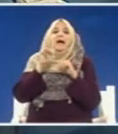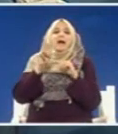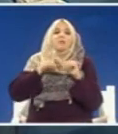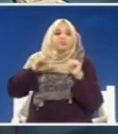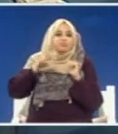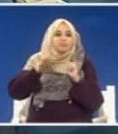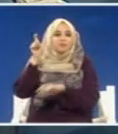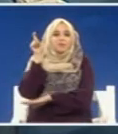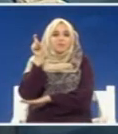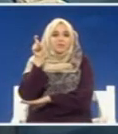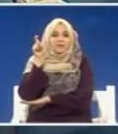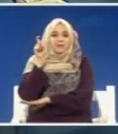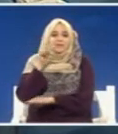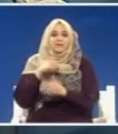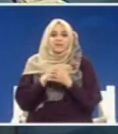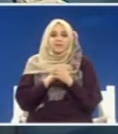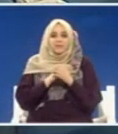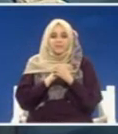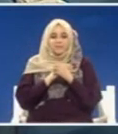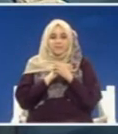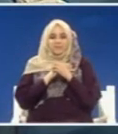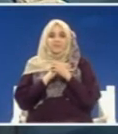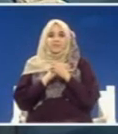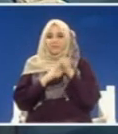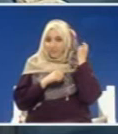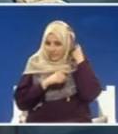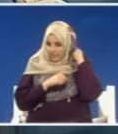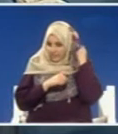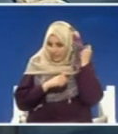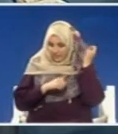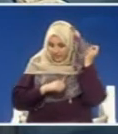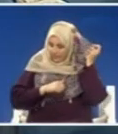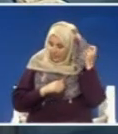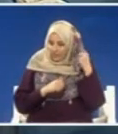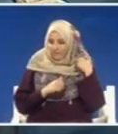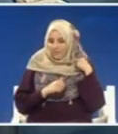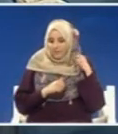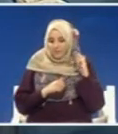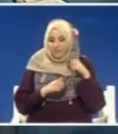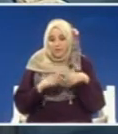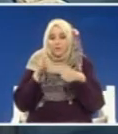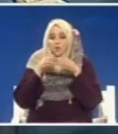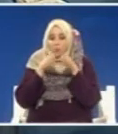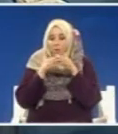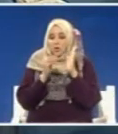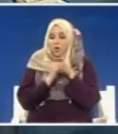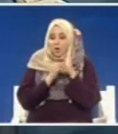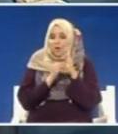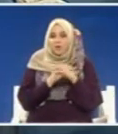طول. أيوة لصلاة الجمعة. أها في الدار وبغيت نقول له للشيخ نقول